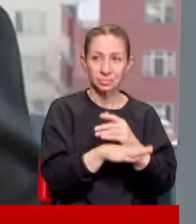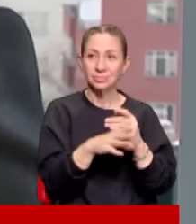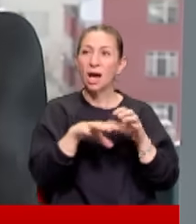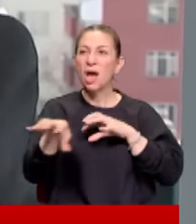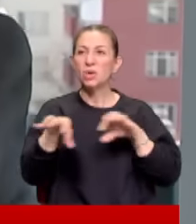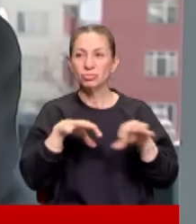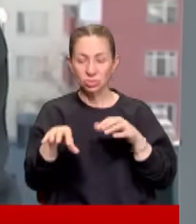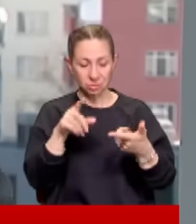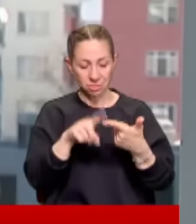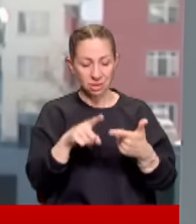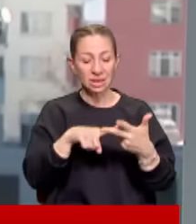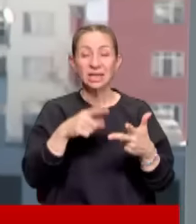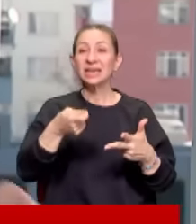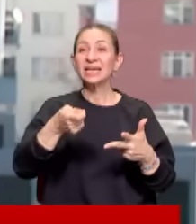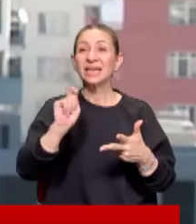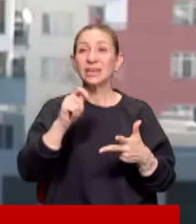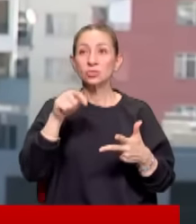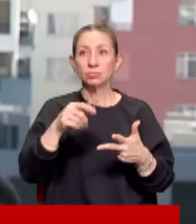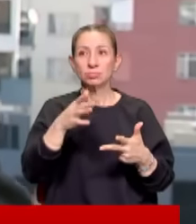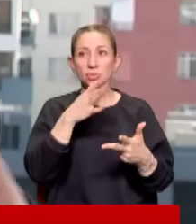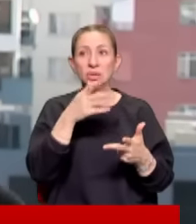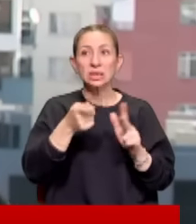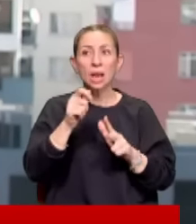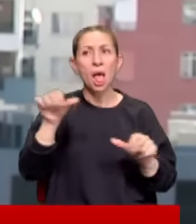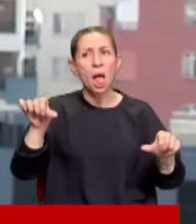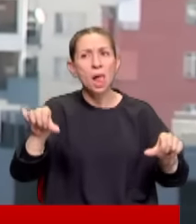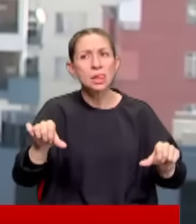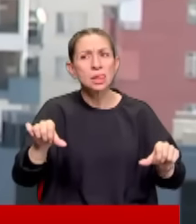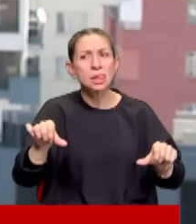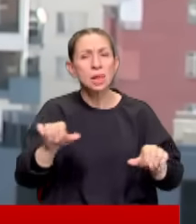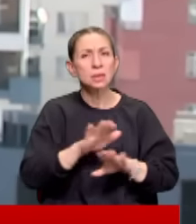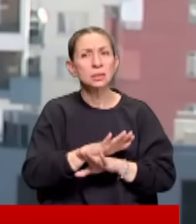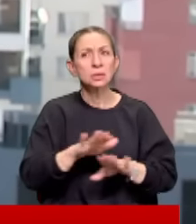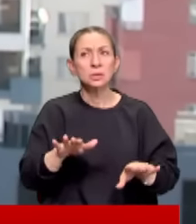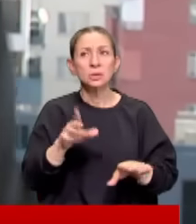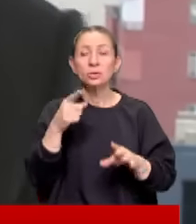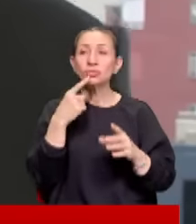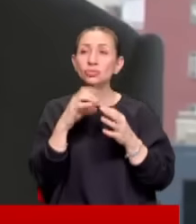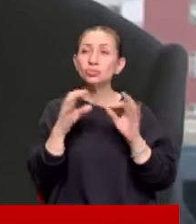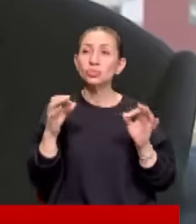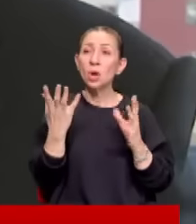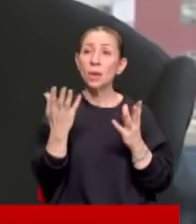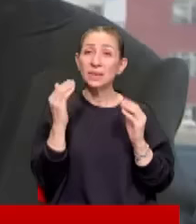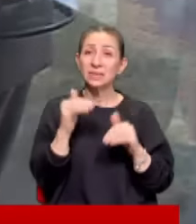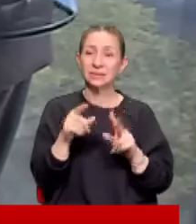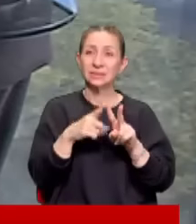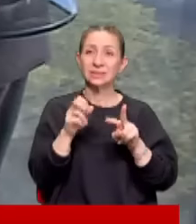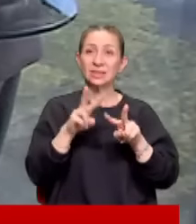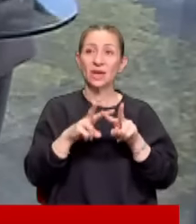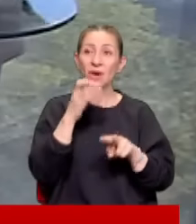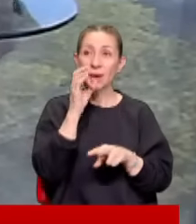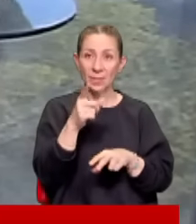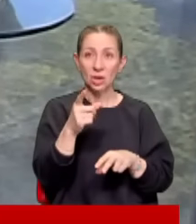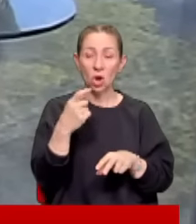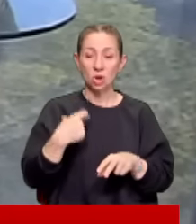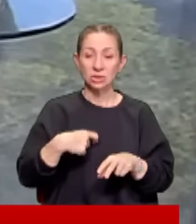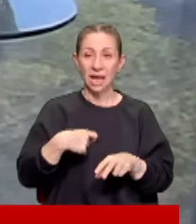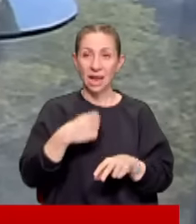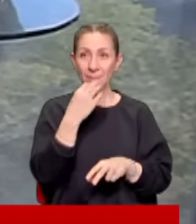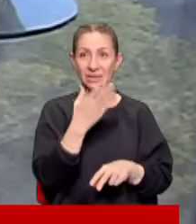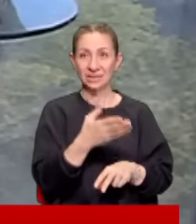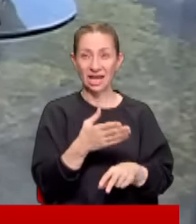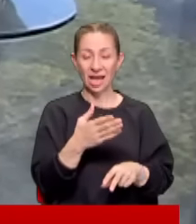Bugün kredilerde şu an biliyorsunuz kimse kredi alamıyor. Öyle bir yere getirdiniz ki sözü. Nav Haber'in özel